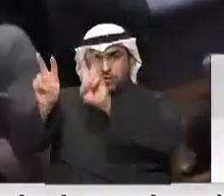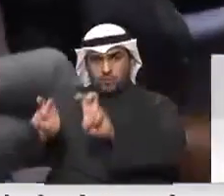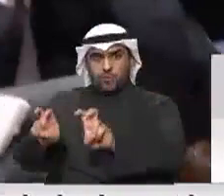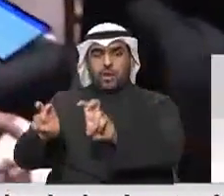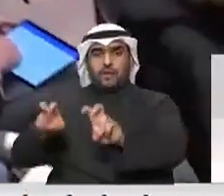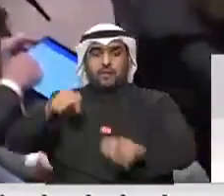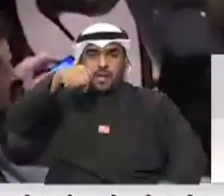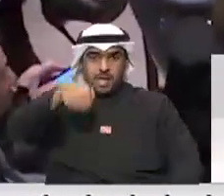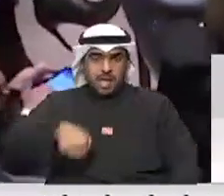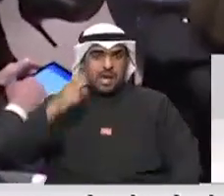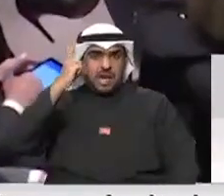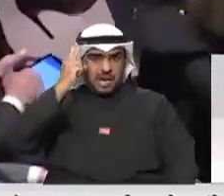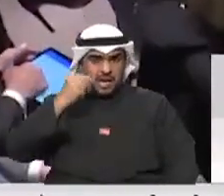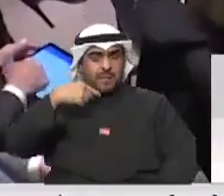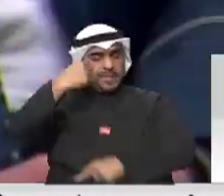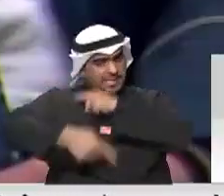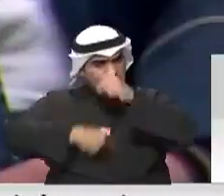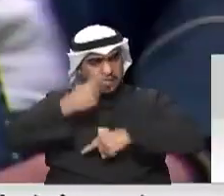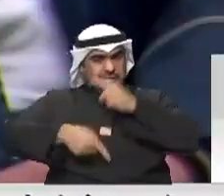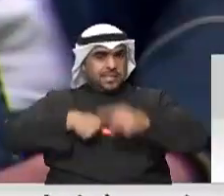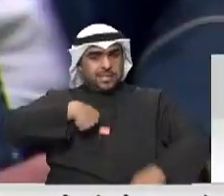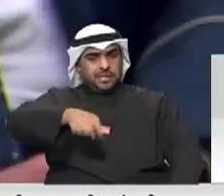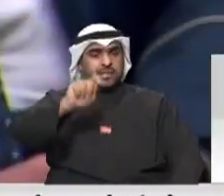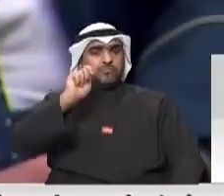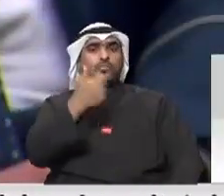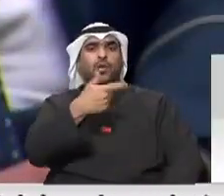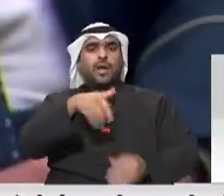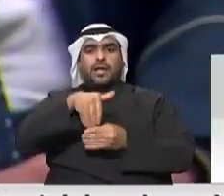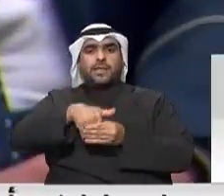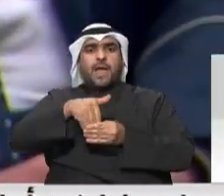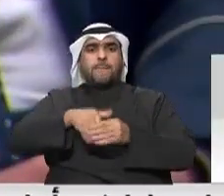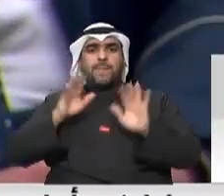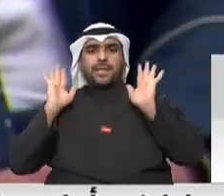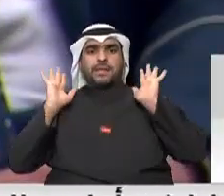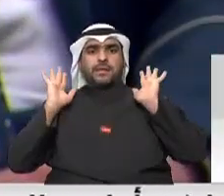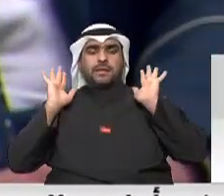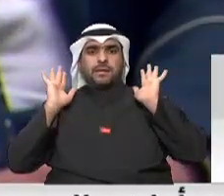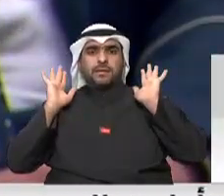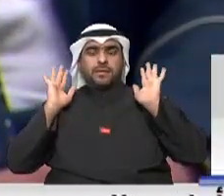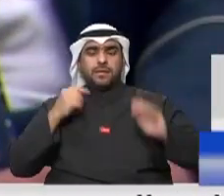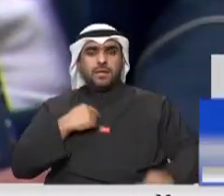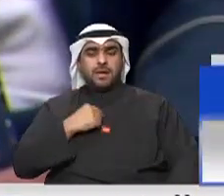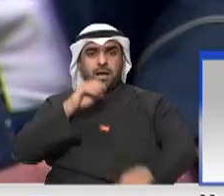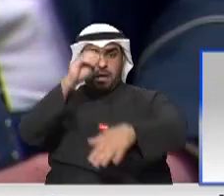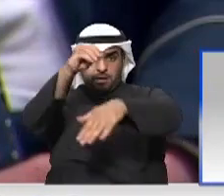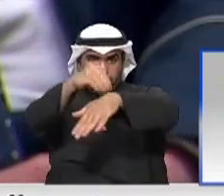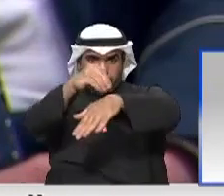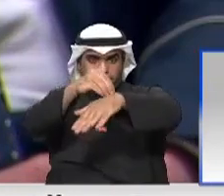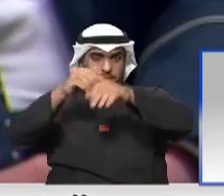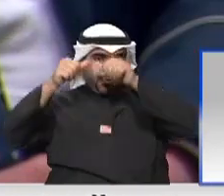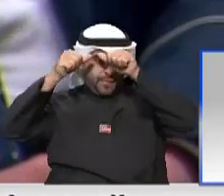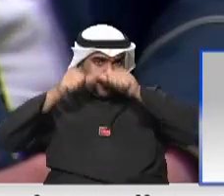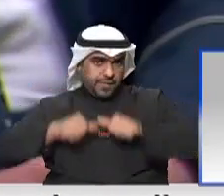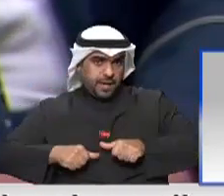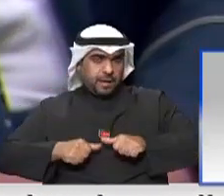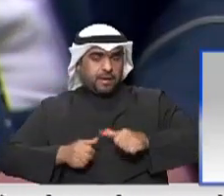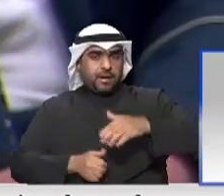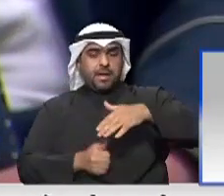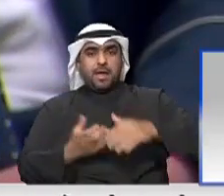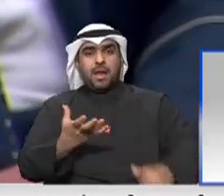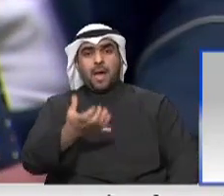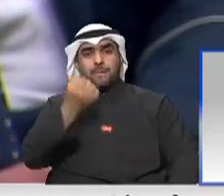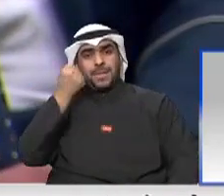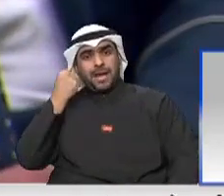للوصول الى الاستقرار والامان واجب علينا ان نذكر السيد الامين العام والسيد باتيلي وفريقه